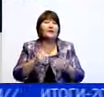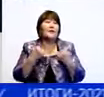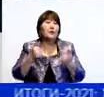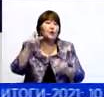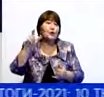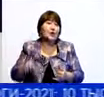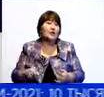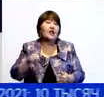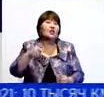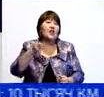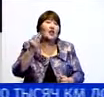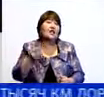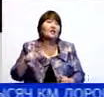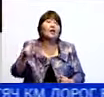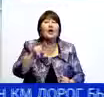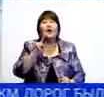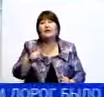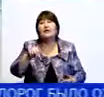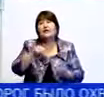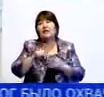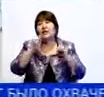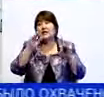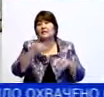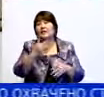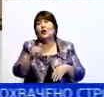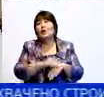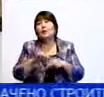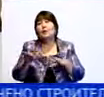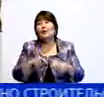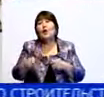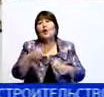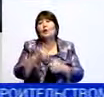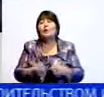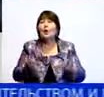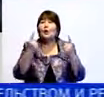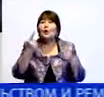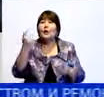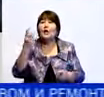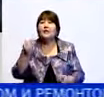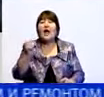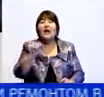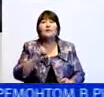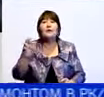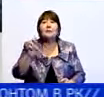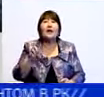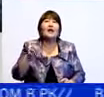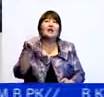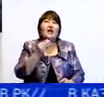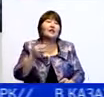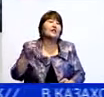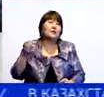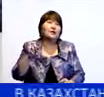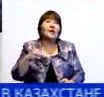«Почетный гражданин Жалагарского района». В их числе известны своими добрыми делами руководители крупных хозяйств Алибек Бекжанов и Мамзада